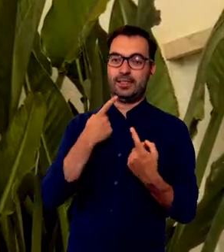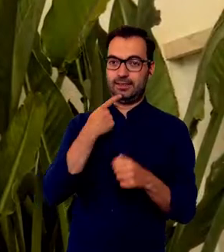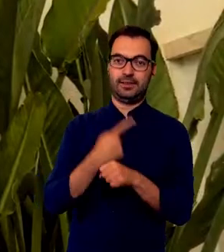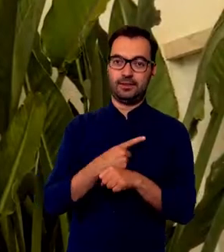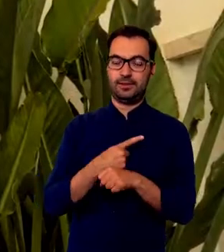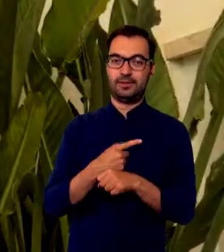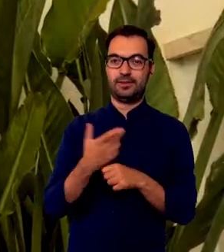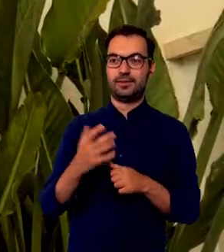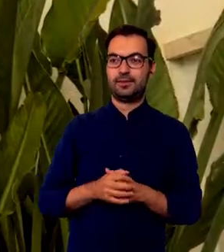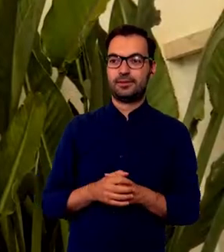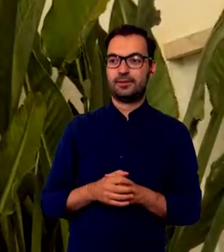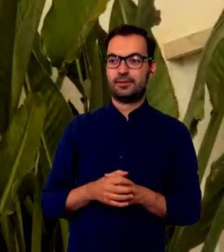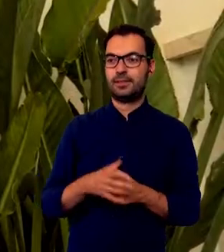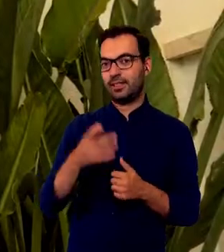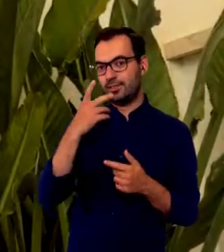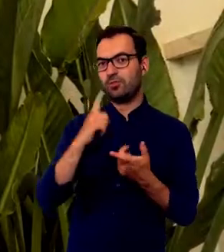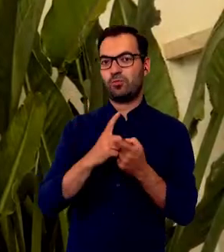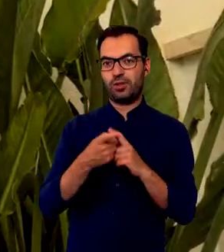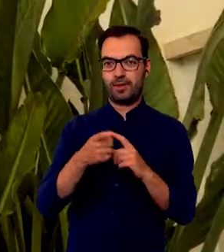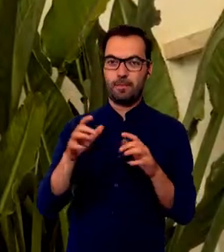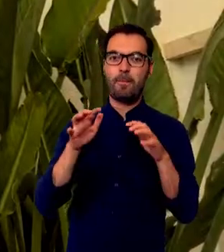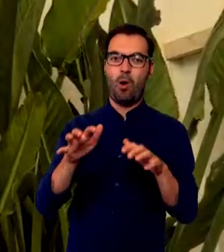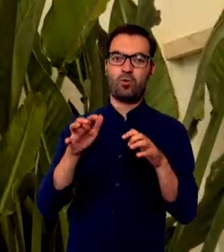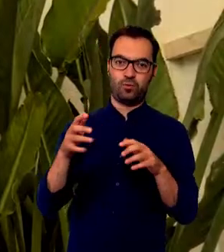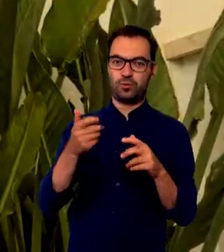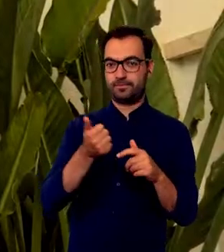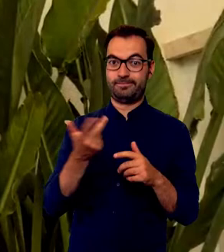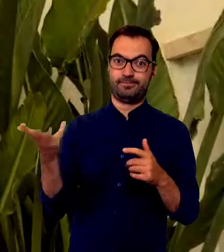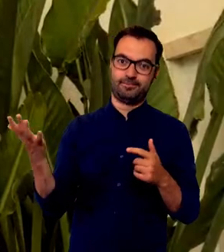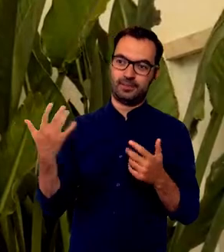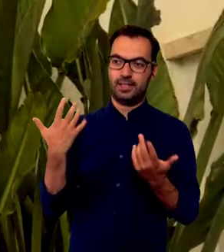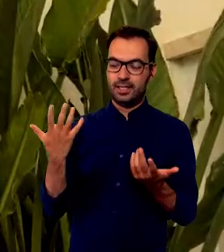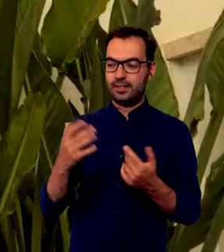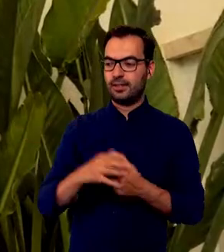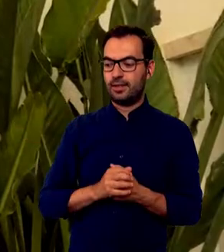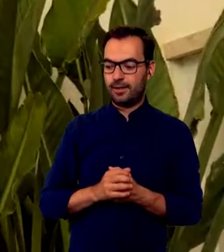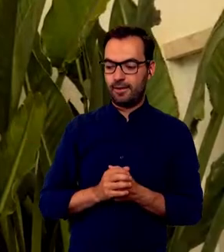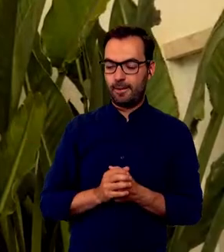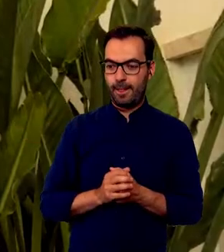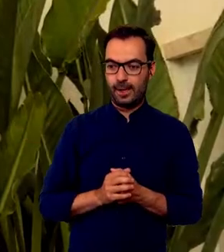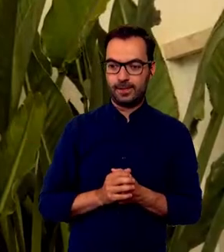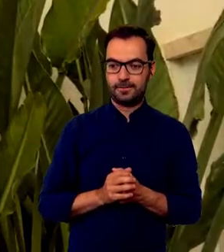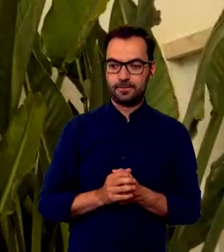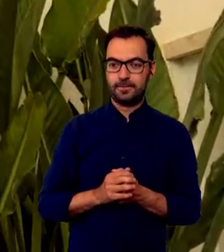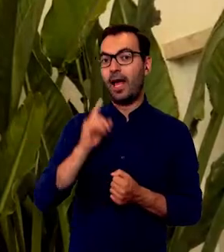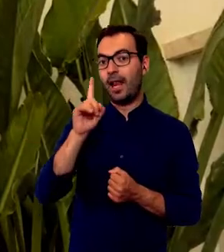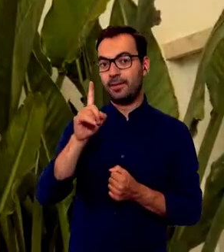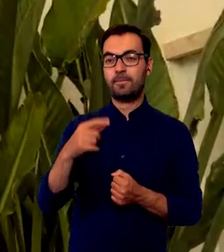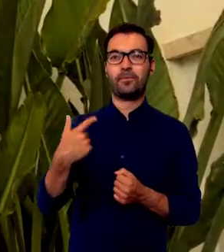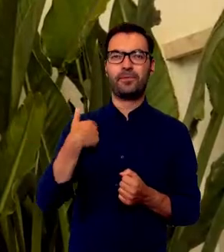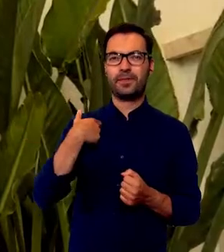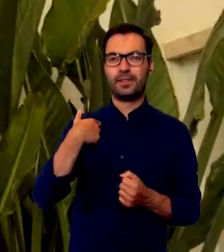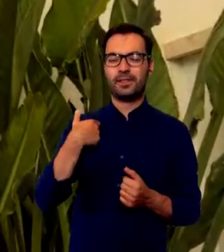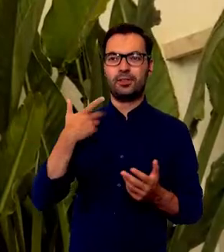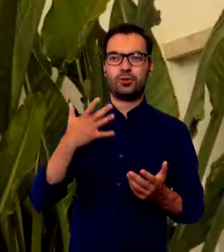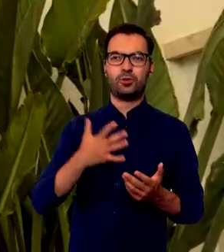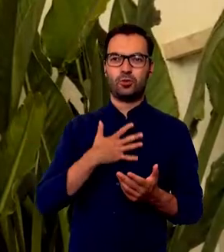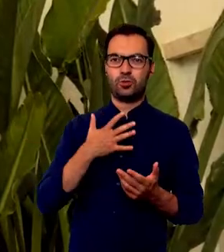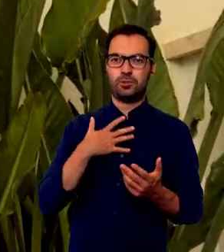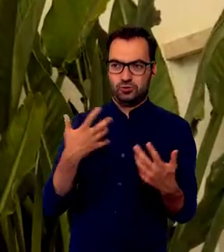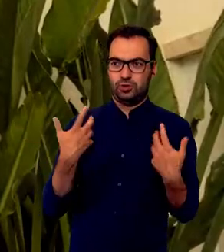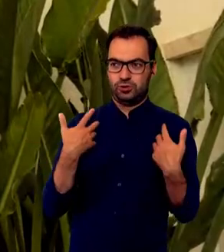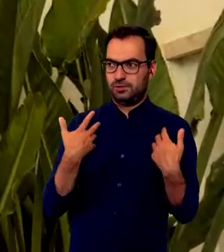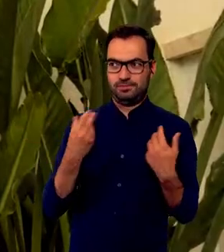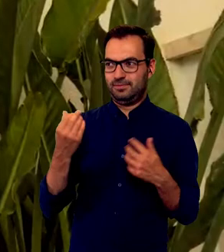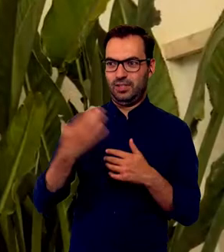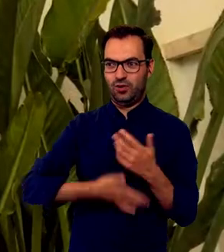i spotkałam potwora, nie jednego, ale jakby cały czas uważam, że moje życie trwa, cały